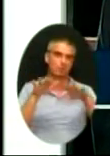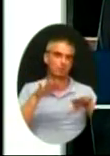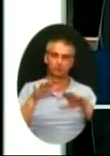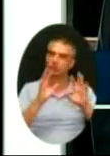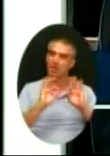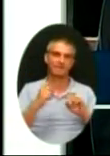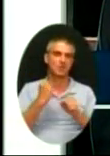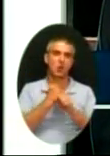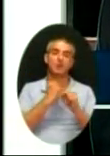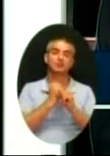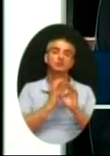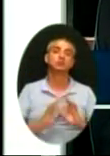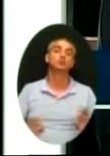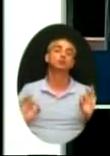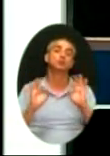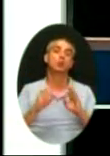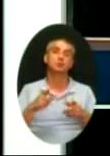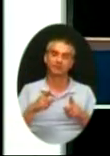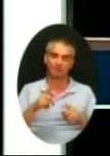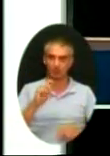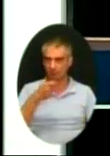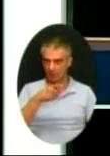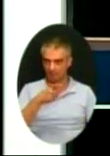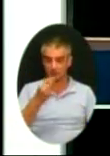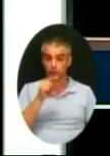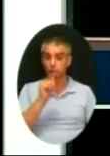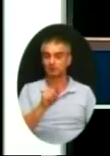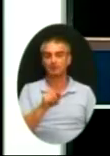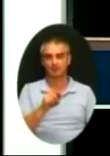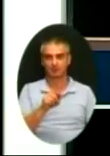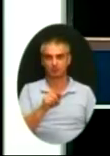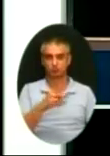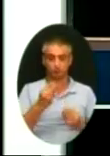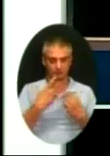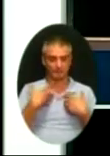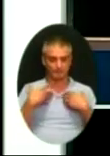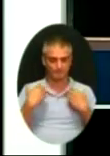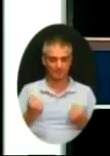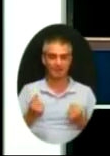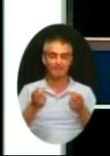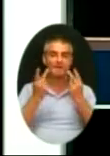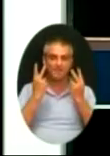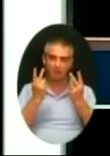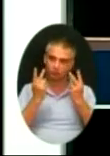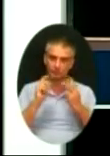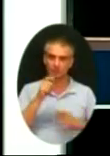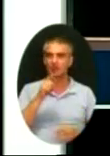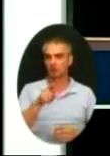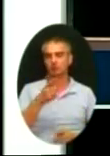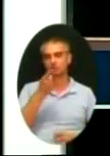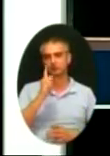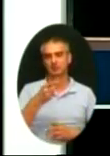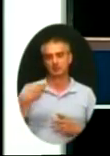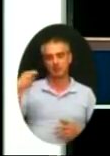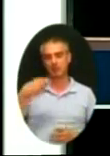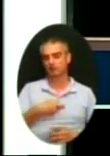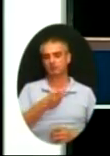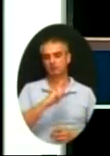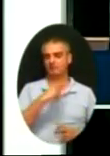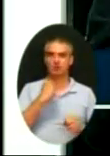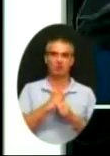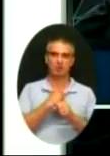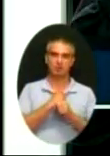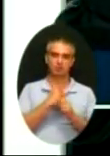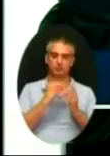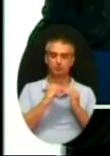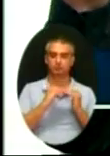בממשלה אף אחד לא עושה שום דבר בעניין הזה. דווקא המוצרים האלה, שהם המוצרים הבריאים והחשובים, דווקא אותם צריך לסבסד ולא לגרום